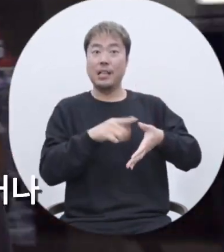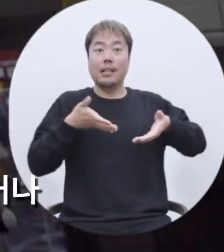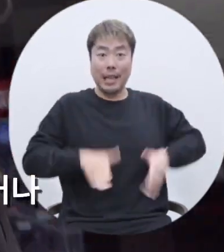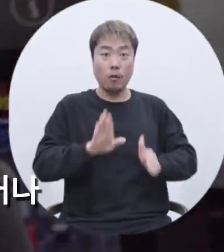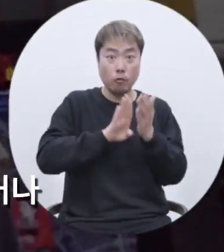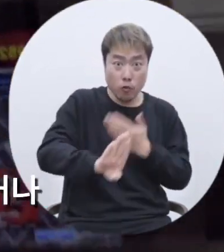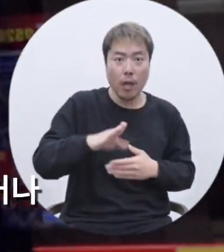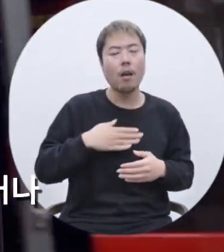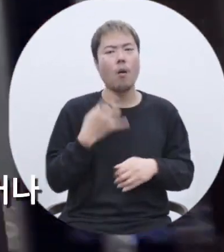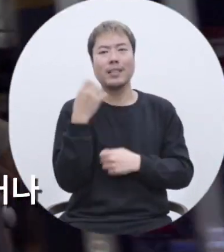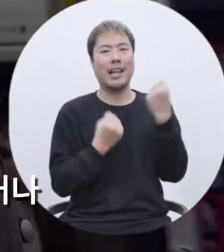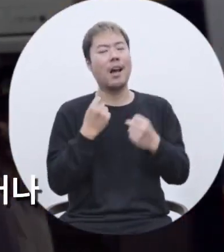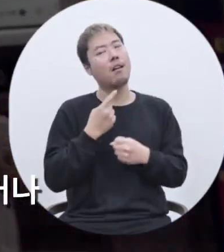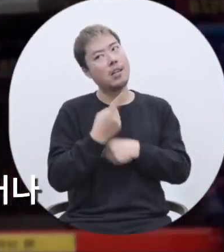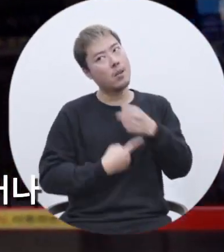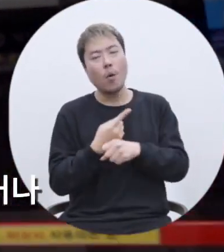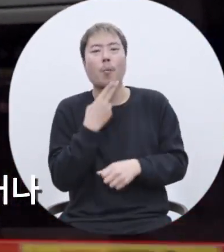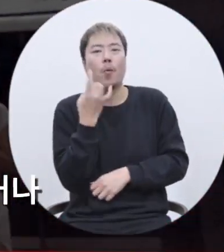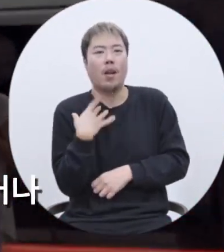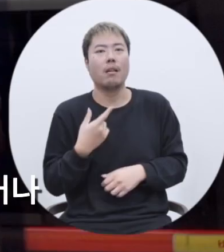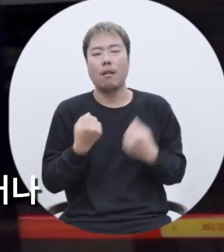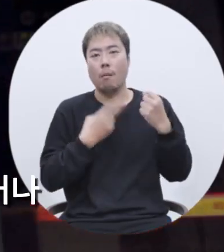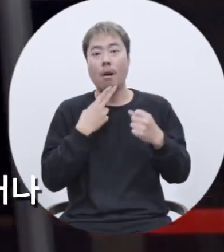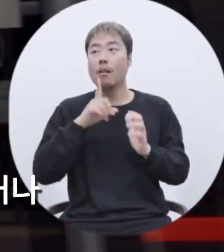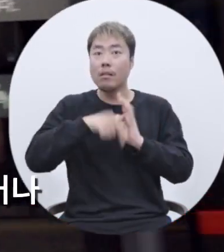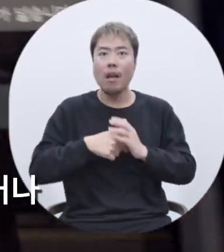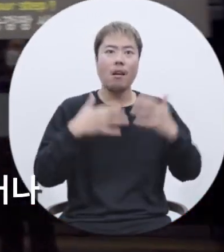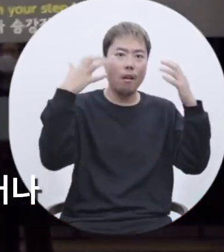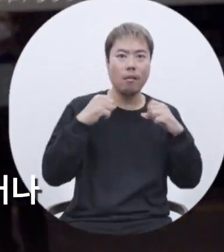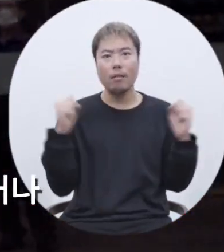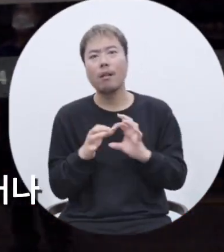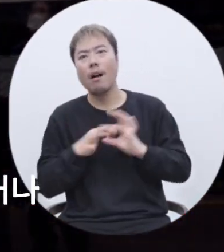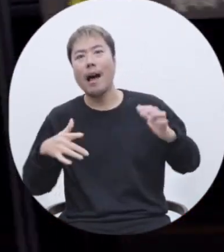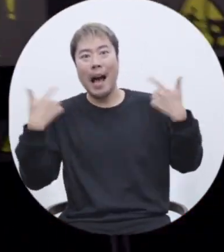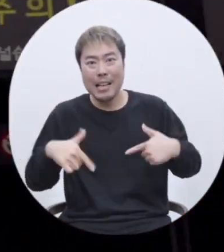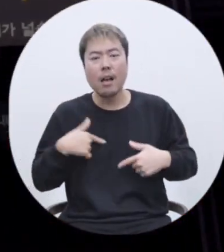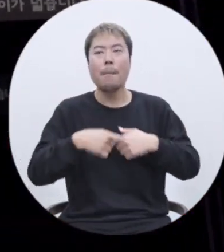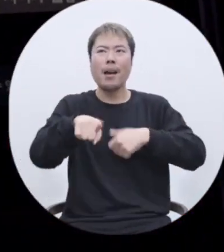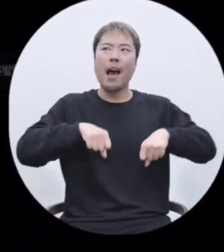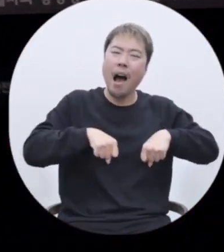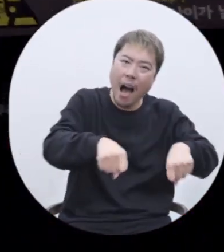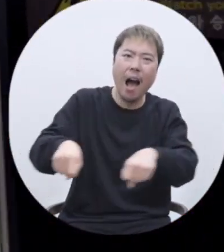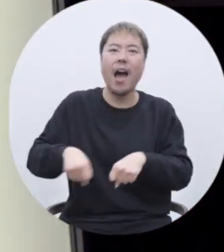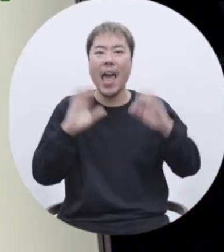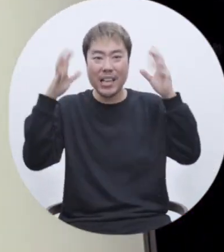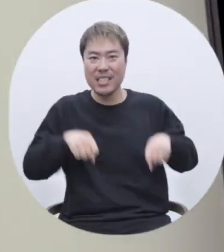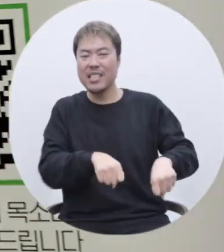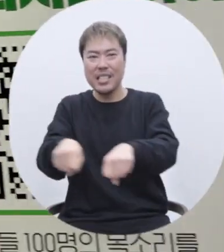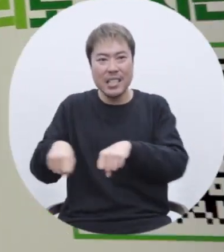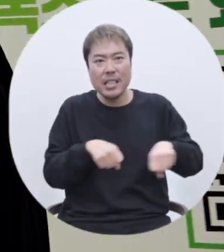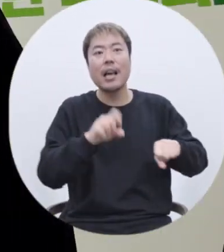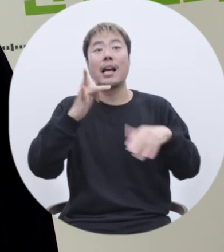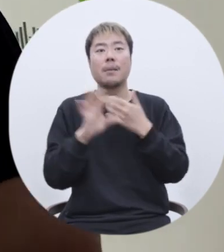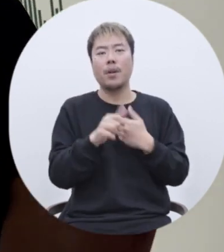근데 이제 그때는 진짜 뭐 여름이고 겨울이고 유모차 차로 가거나, 아니면 그 힙시트라고 이렇게